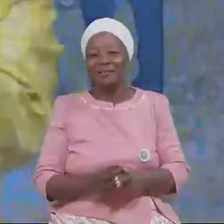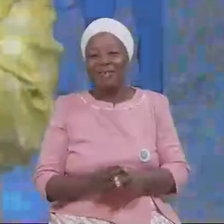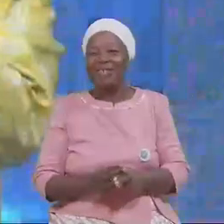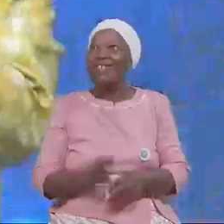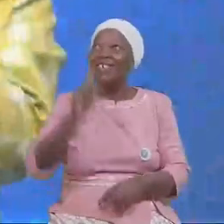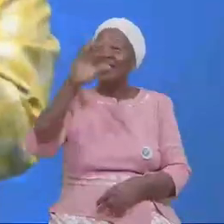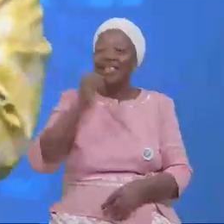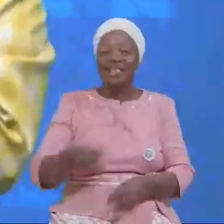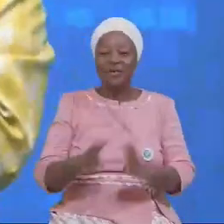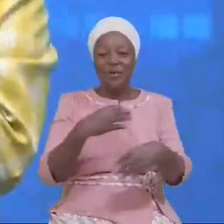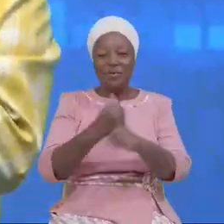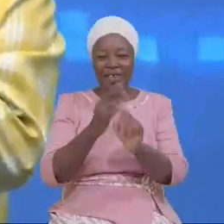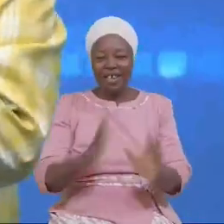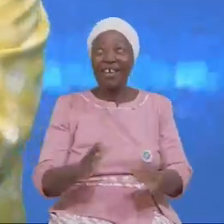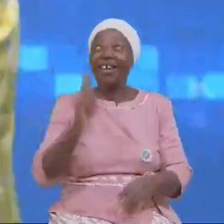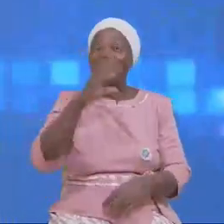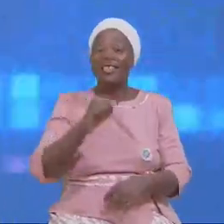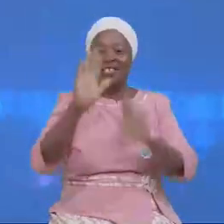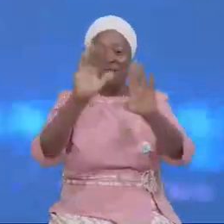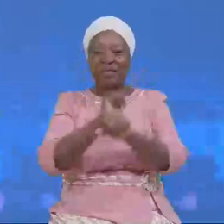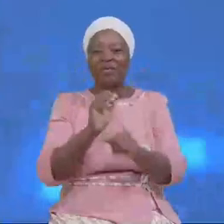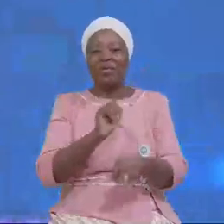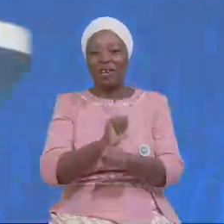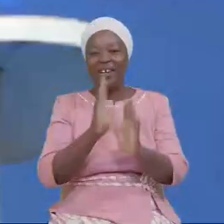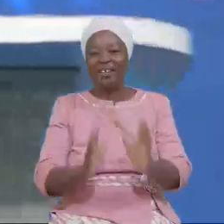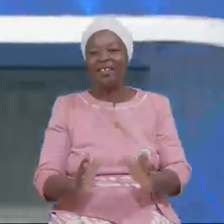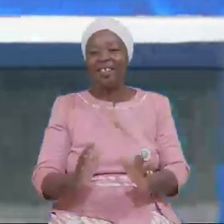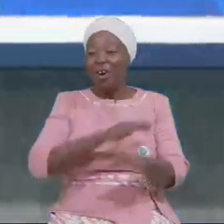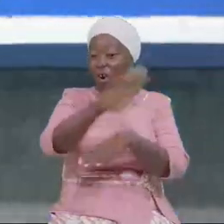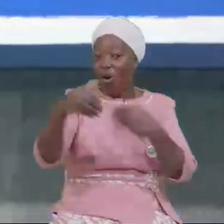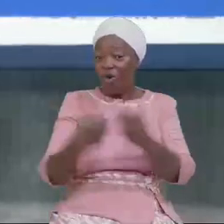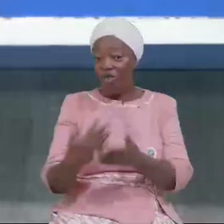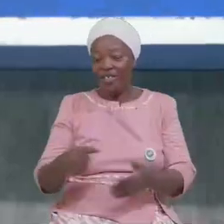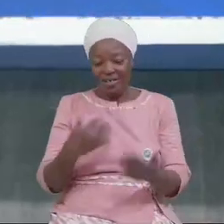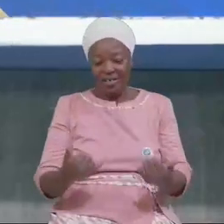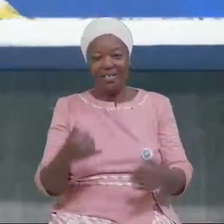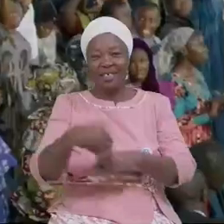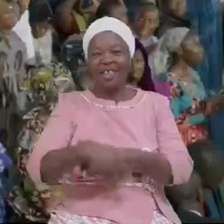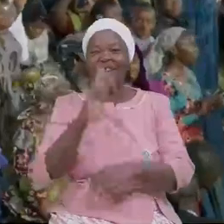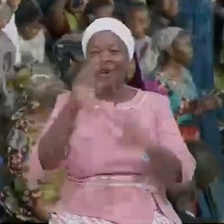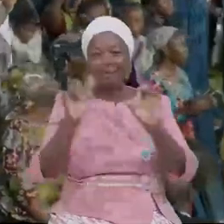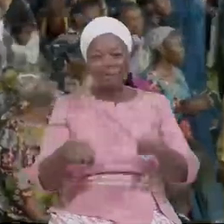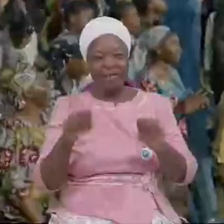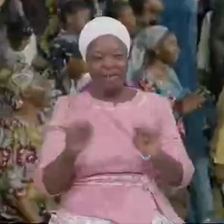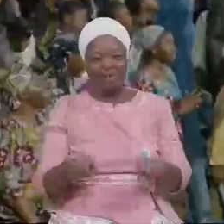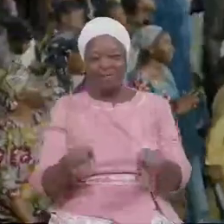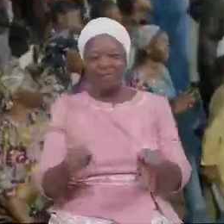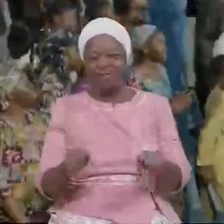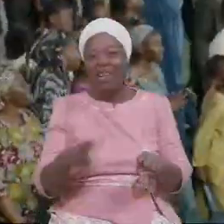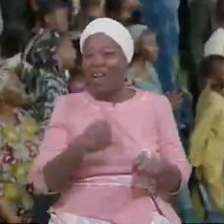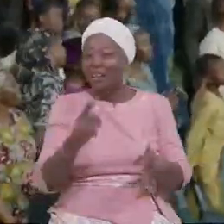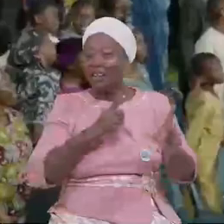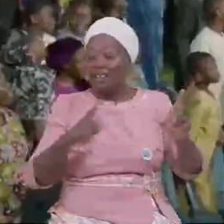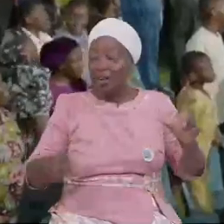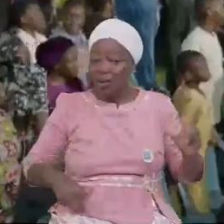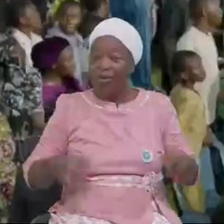la voix, c'est lui qui est l'opérateur de miracles. Tout est possible ce soir. Et le